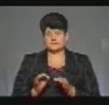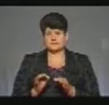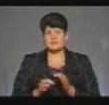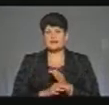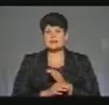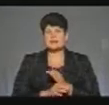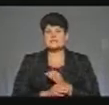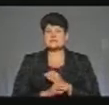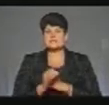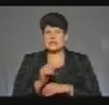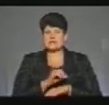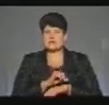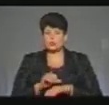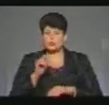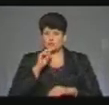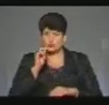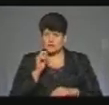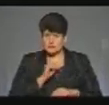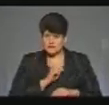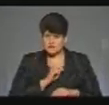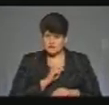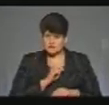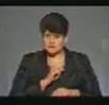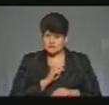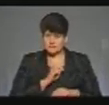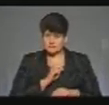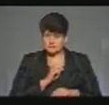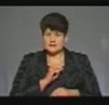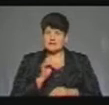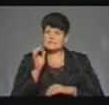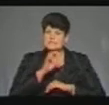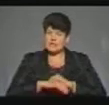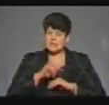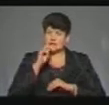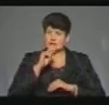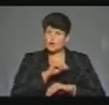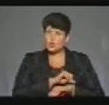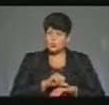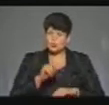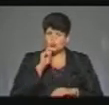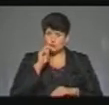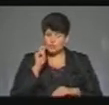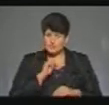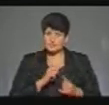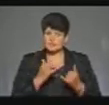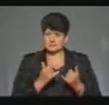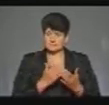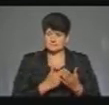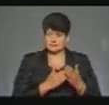Західний кордон України, який отримав вираження в сучасному, тобто в лінії Керзона,